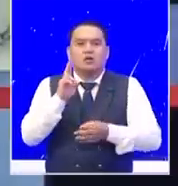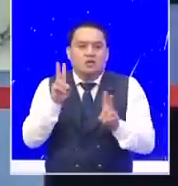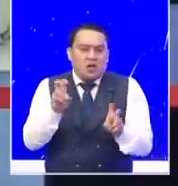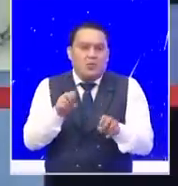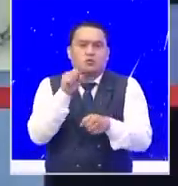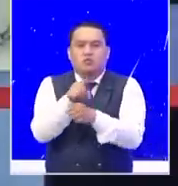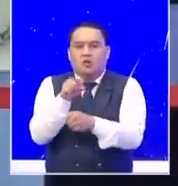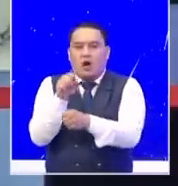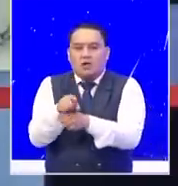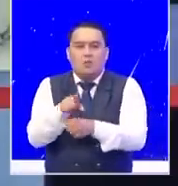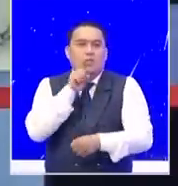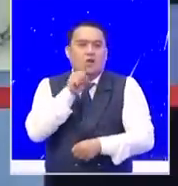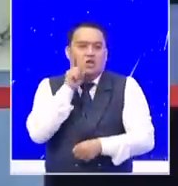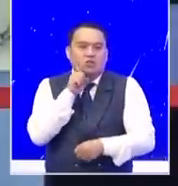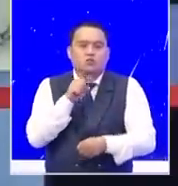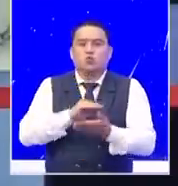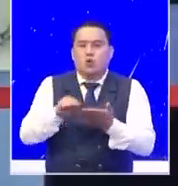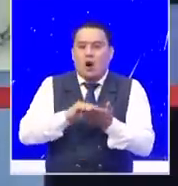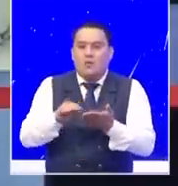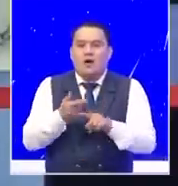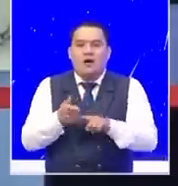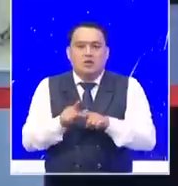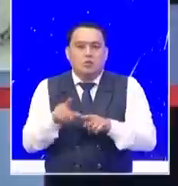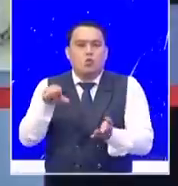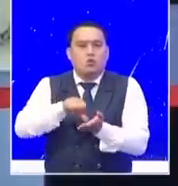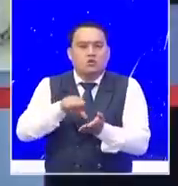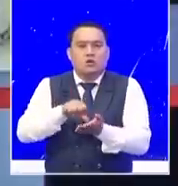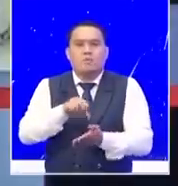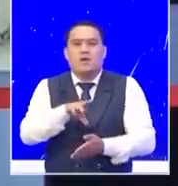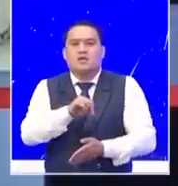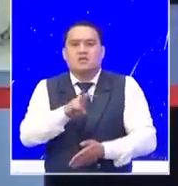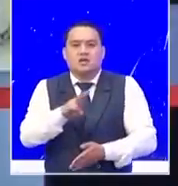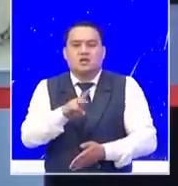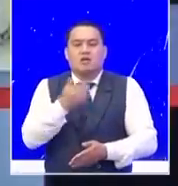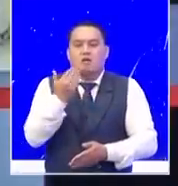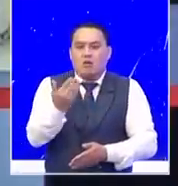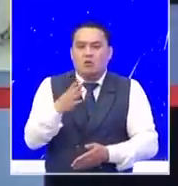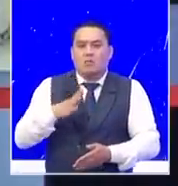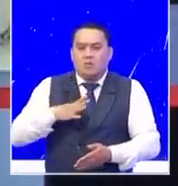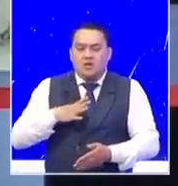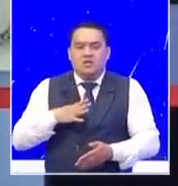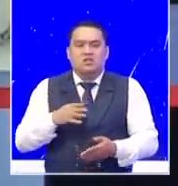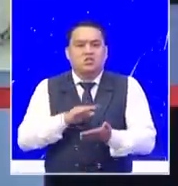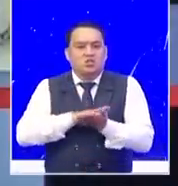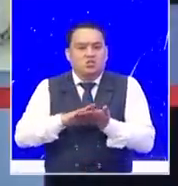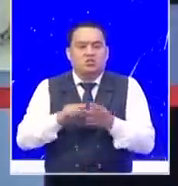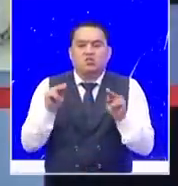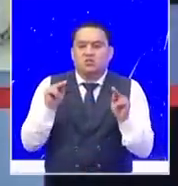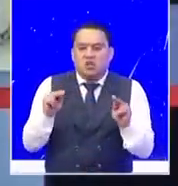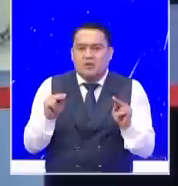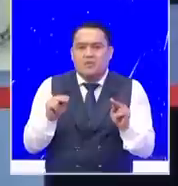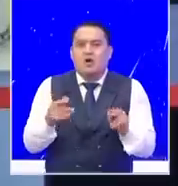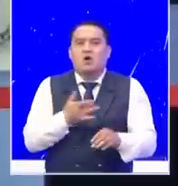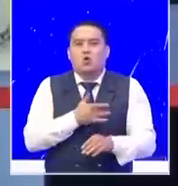давал задания и нам, молодым журналистам. Поэтому сюжеты с участием Бейсен были всегда содержательными и искренними. И это